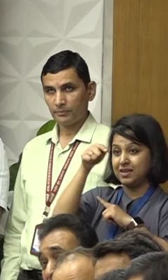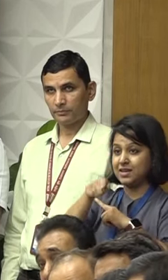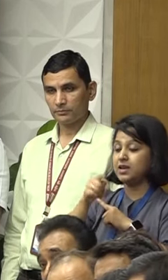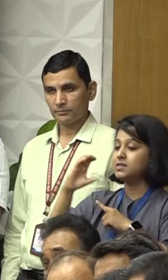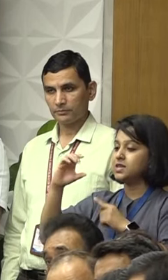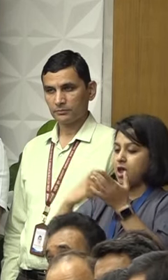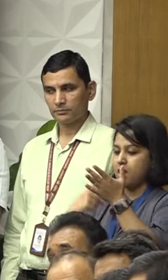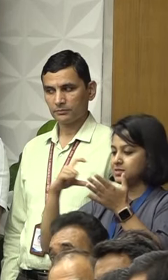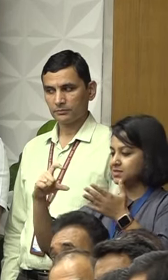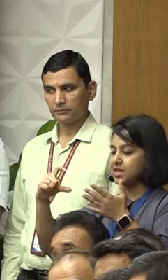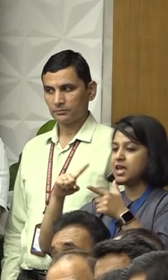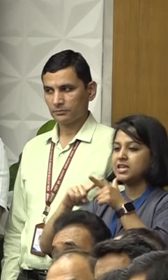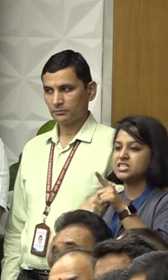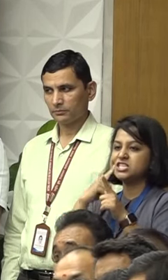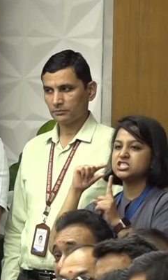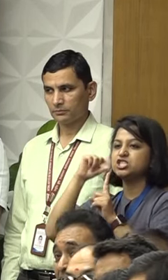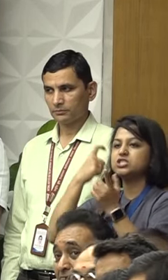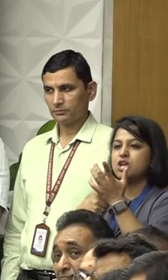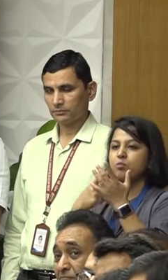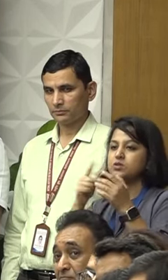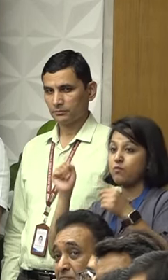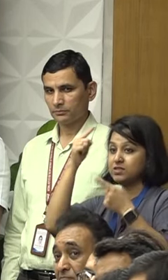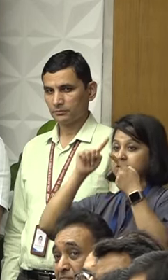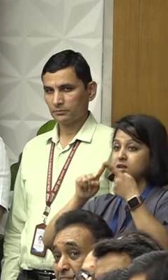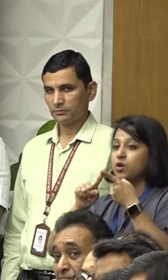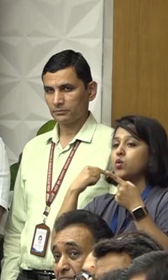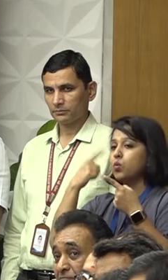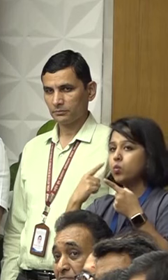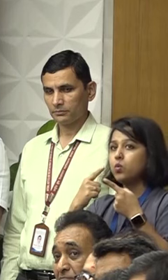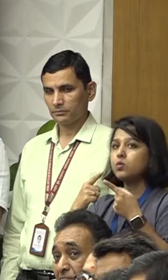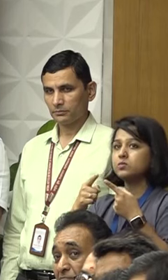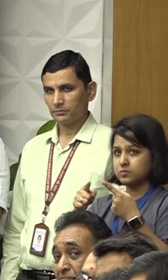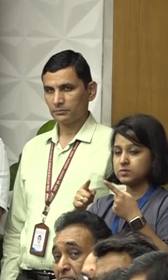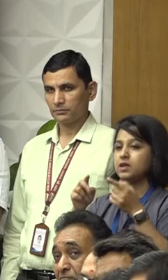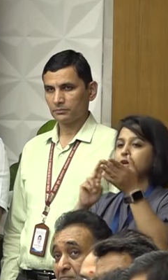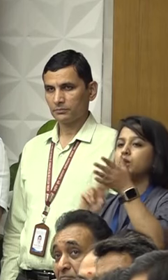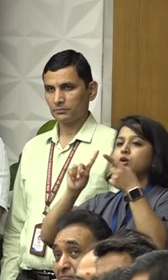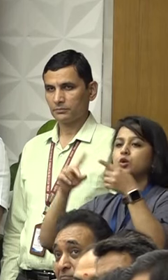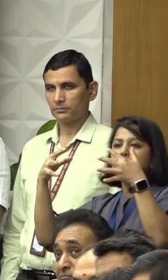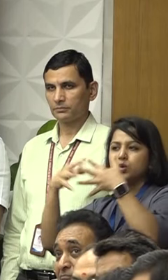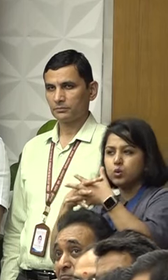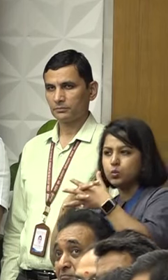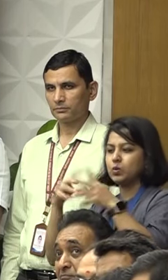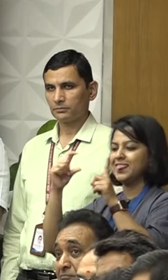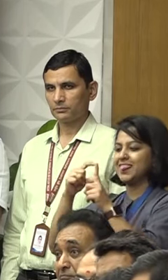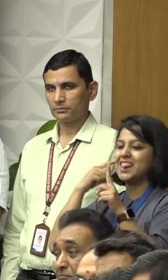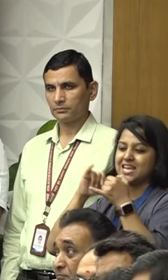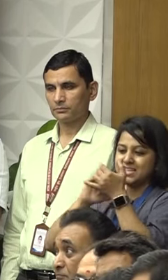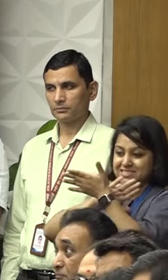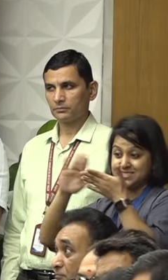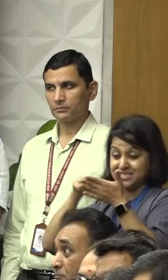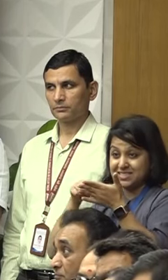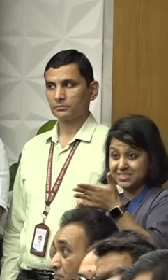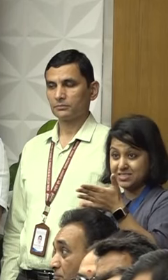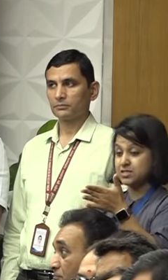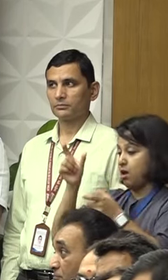जयपुर के साथ जो प्रथम इस श्रेणी में जिन्हें हम बुला रहे हैं वे हैं नई दिशा के प्रतिनिधि, जो बौद्धिक और विकासात्मक दिव्यांगजनों के परिवारों